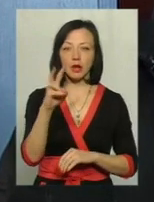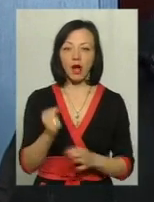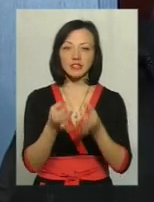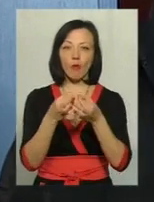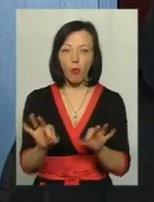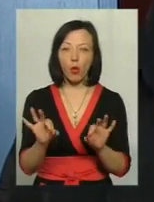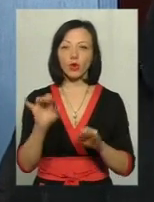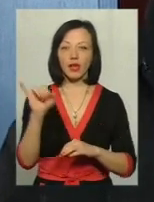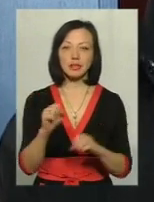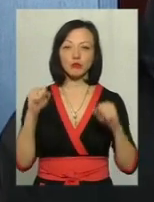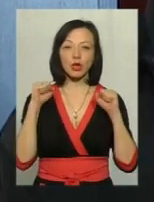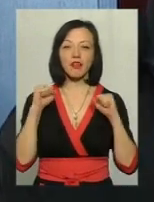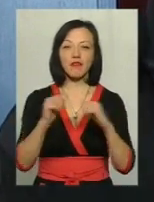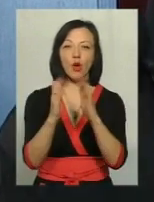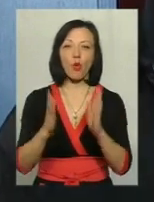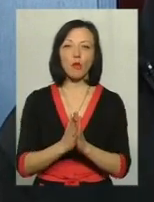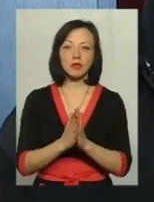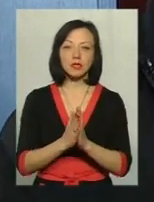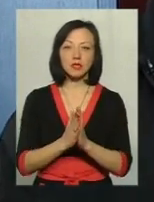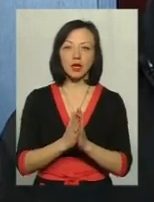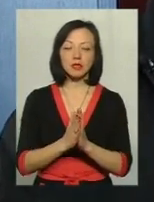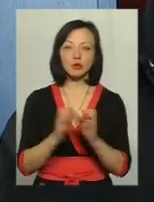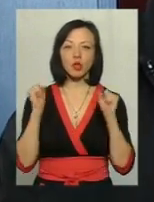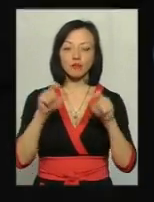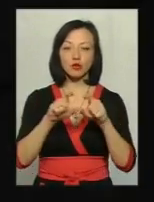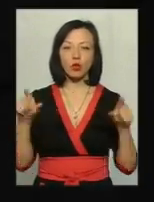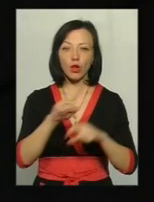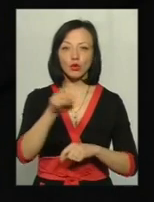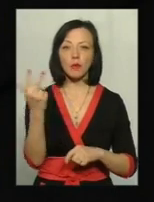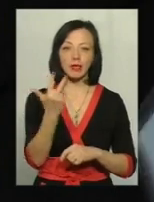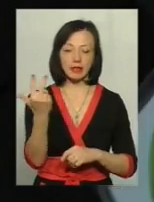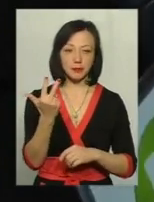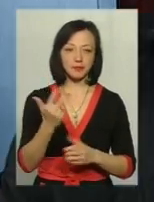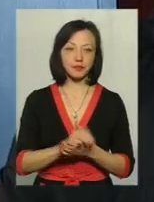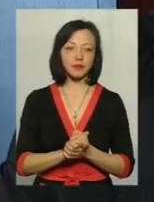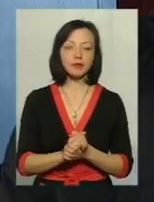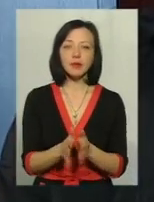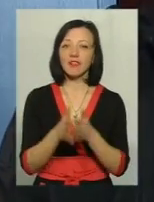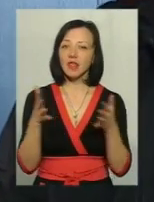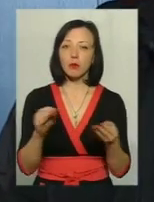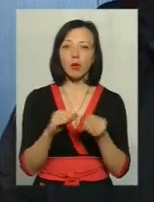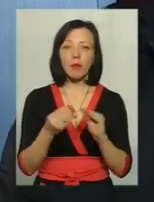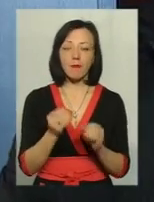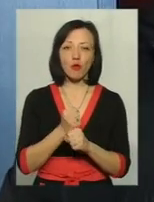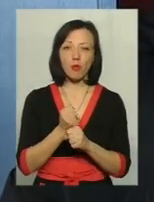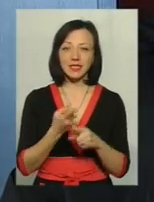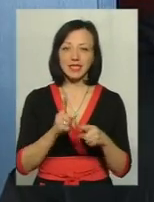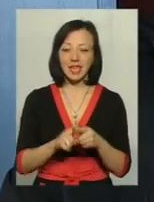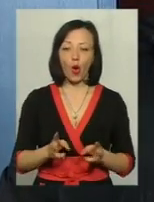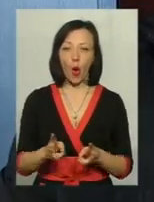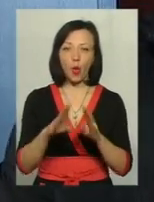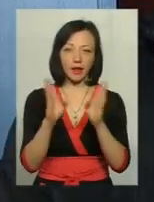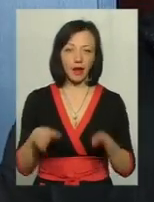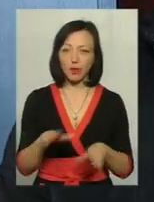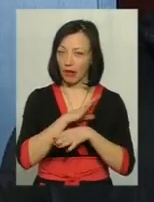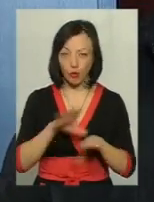та спортивний комплекс ДЮСШ номер 3. Великих проблем в роботі з цією котельнею